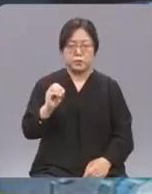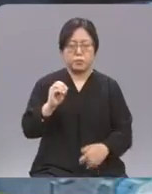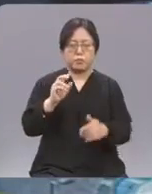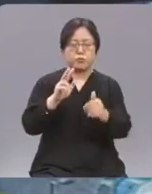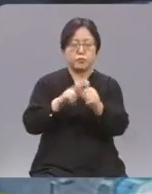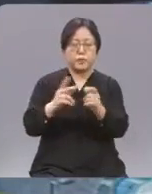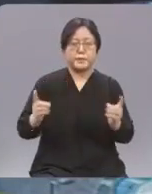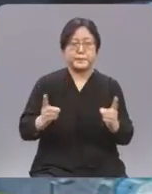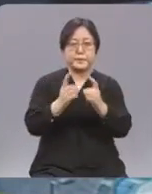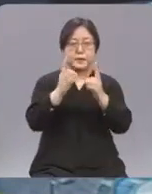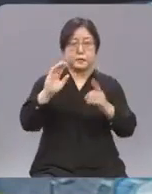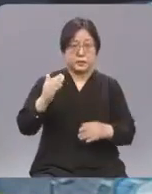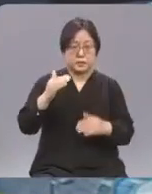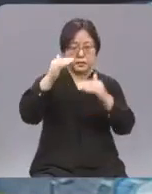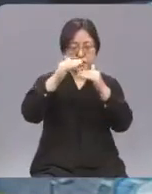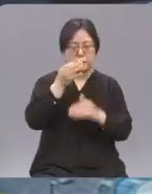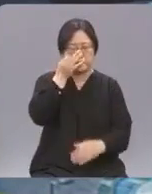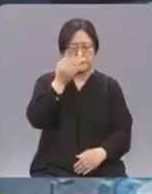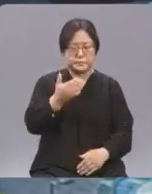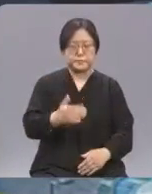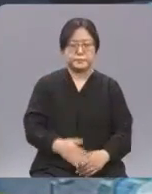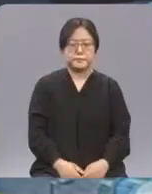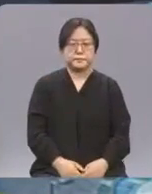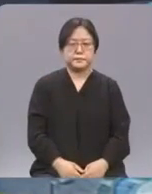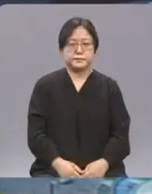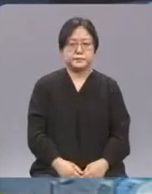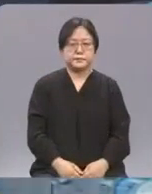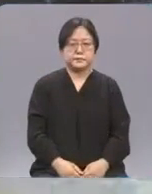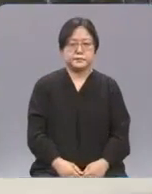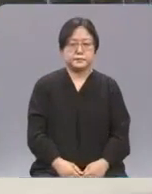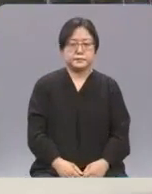맞섭니다. 보도에 유승용 기자입니다.